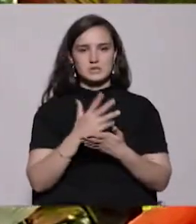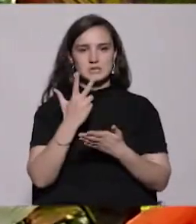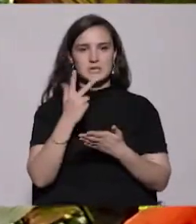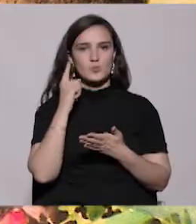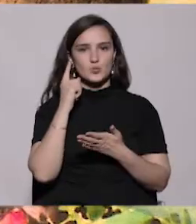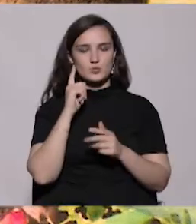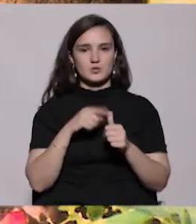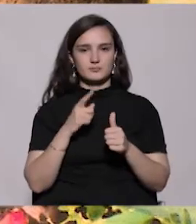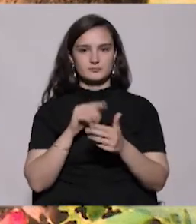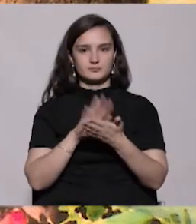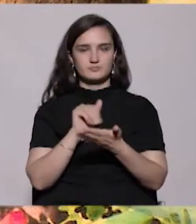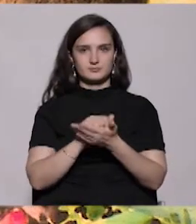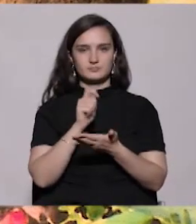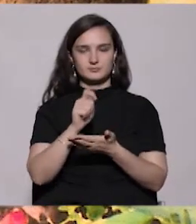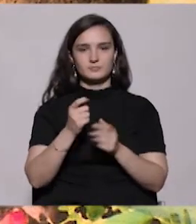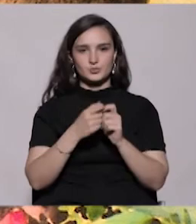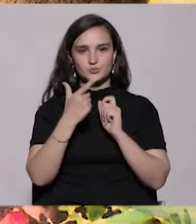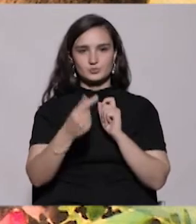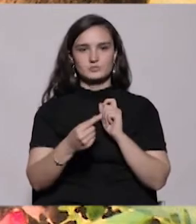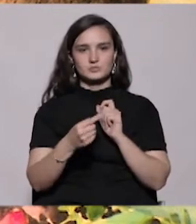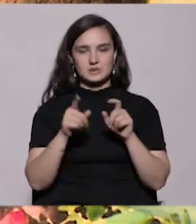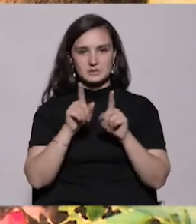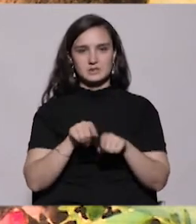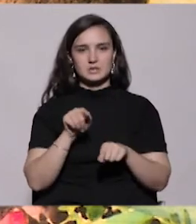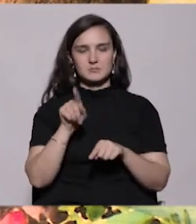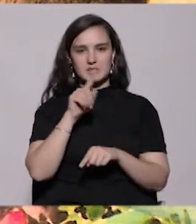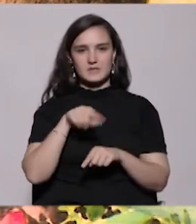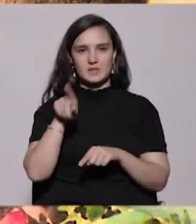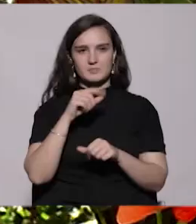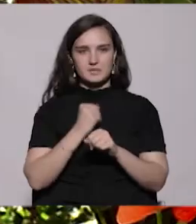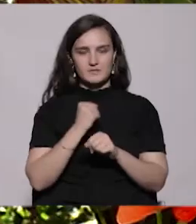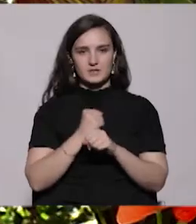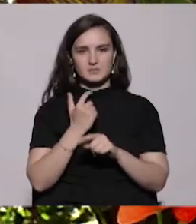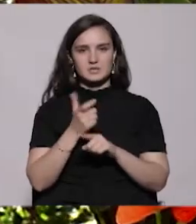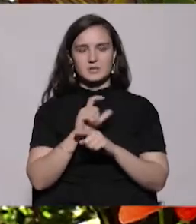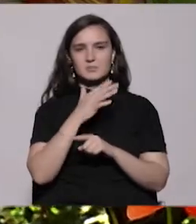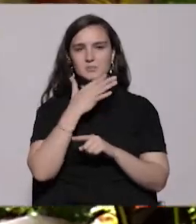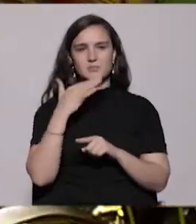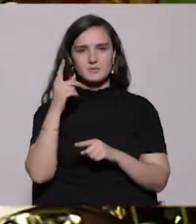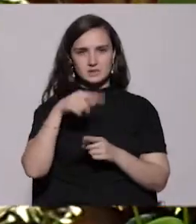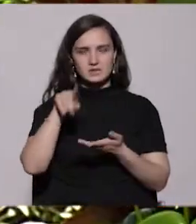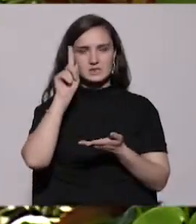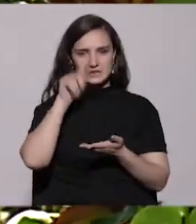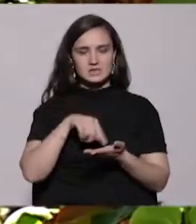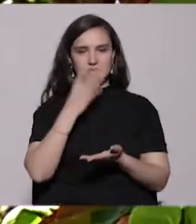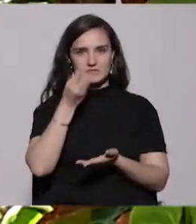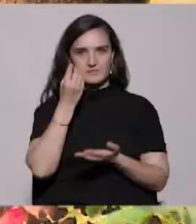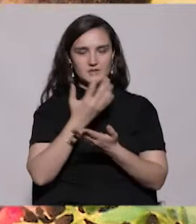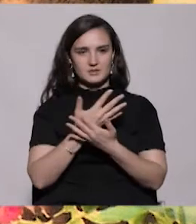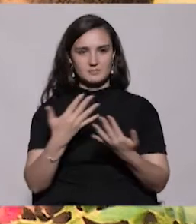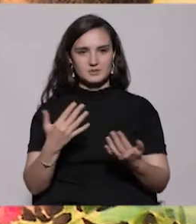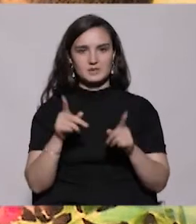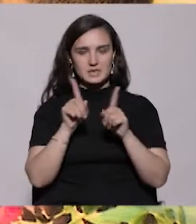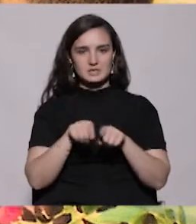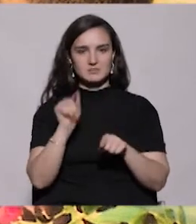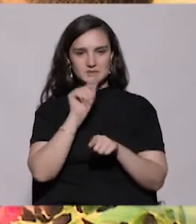სამყურას ეძახია. სამყურიანი ფოთოლი. მე აი ესეთ მრგვალებს გავაკეთებ. ძალიან ბევრია, იცით თქვენ ეს ყვავილები?